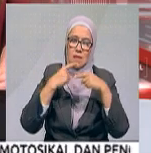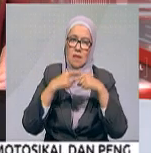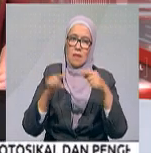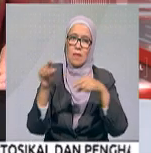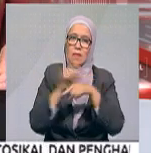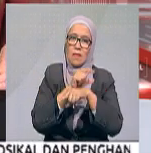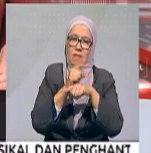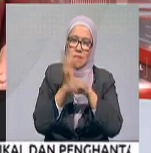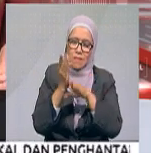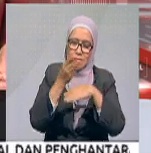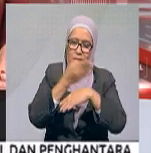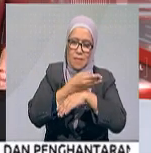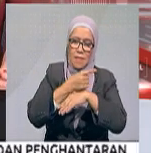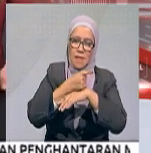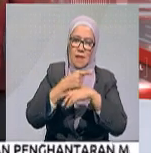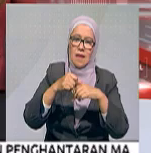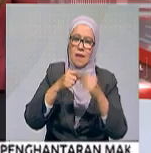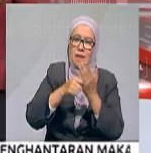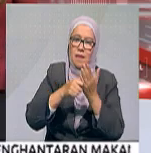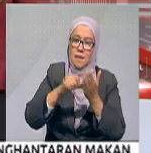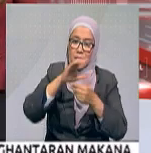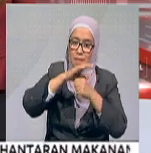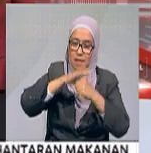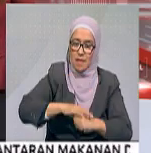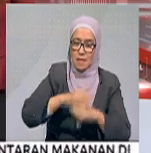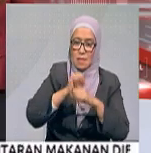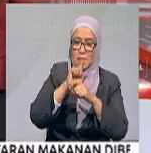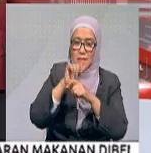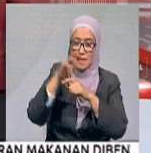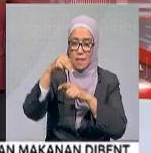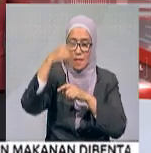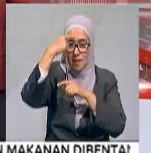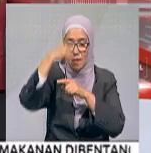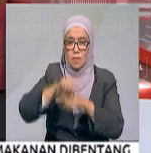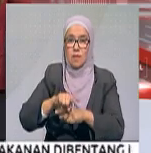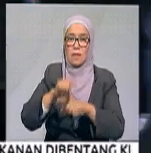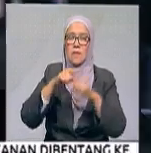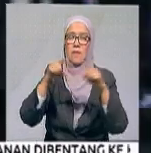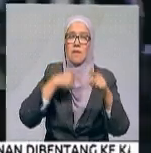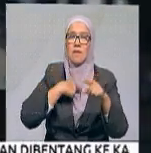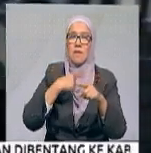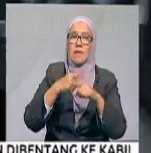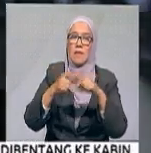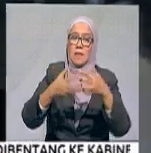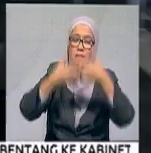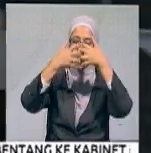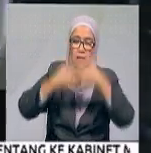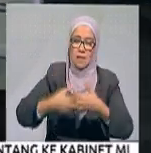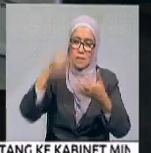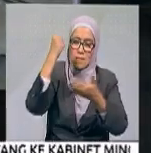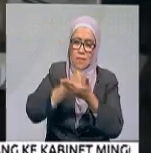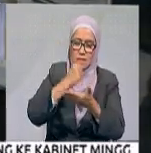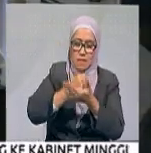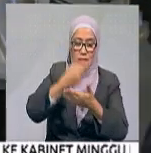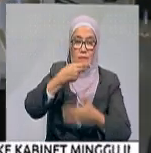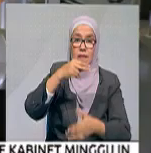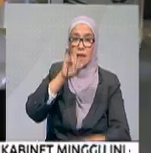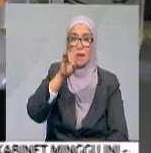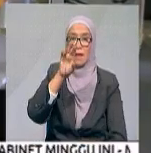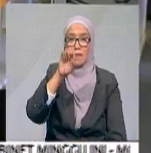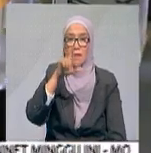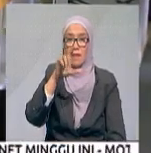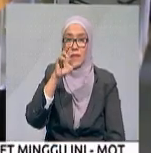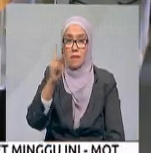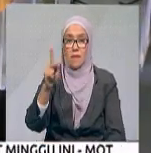supaya alat ganti model kenderaan terdahulu dapat dikeluarkan semula. Mesin stamping hidrolik 1,600